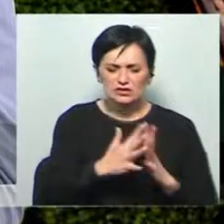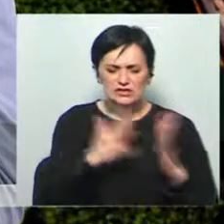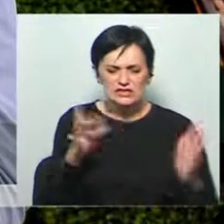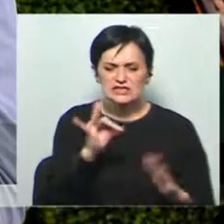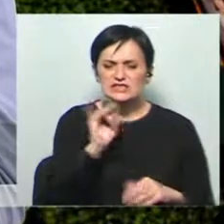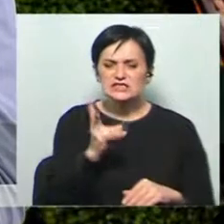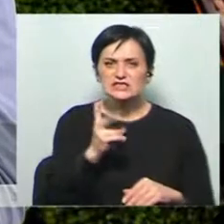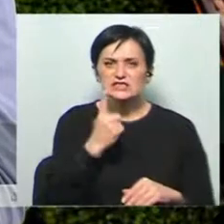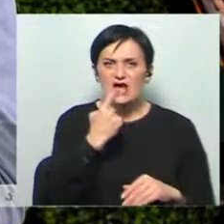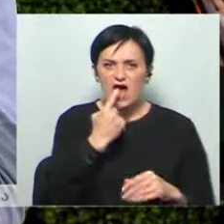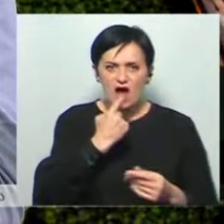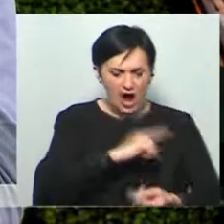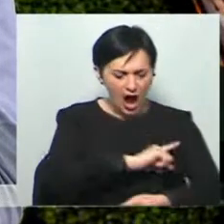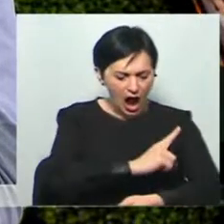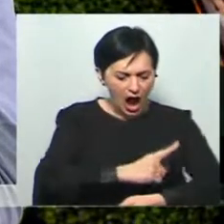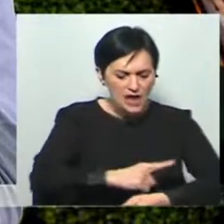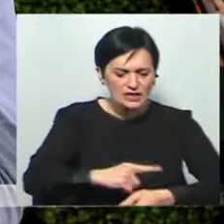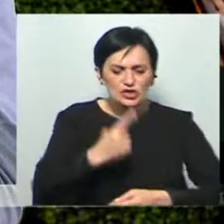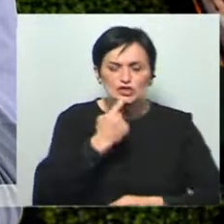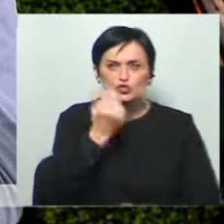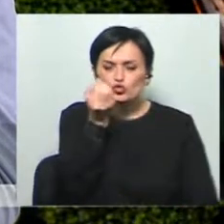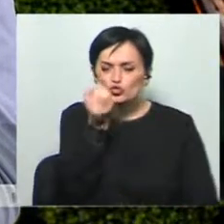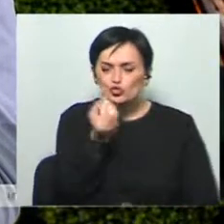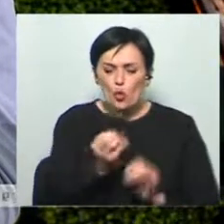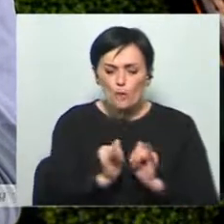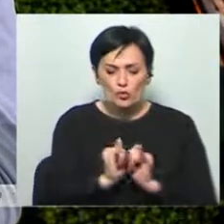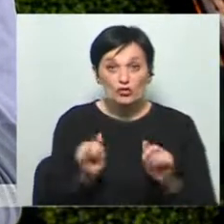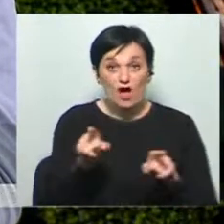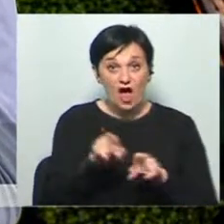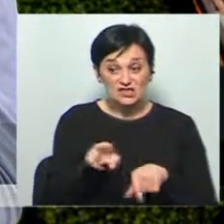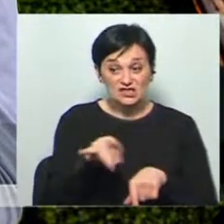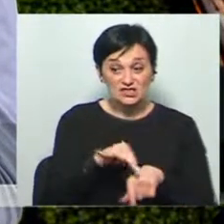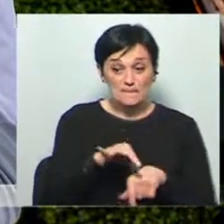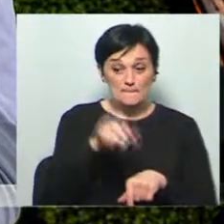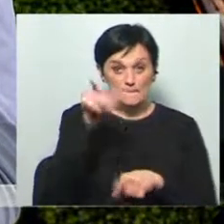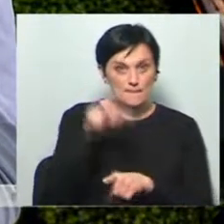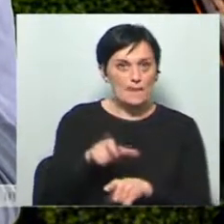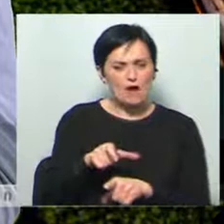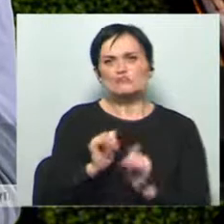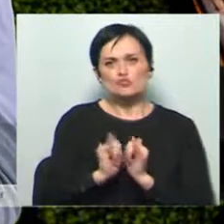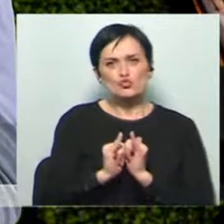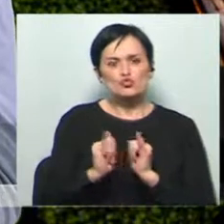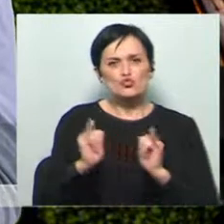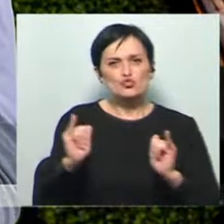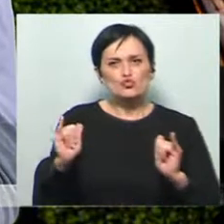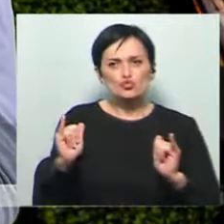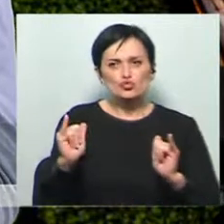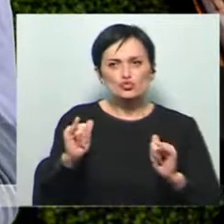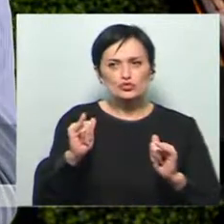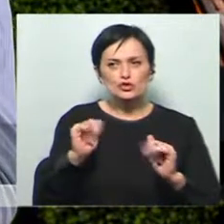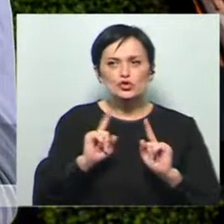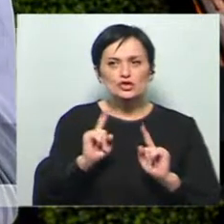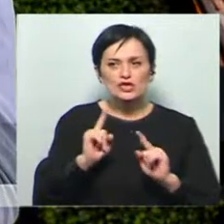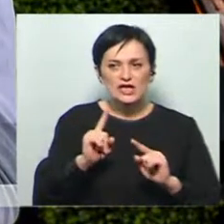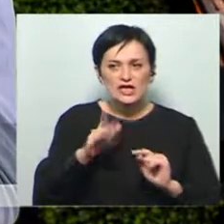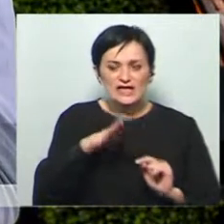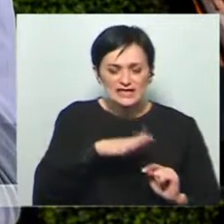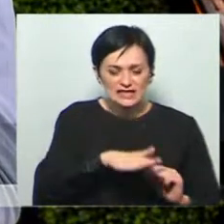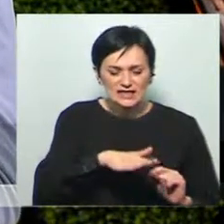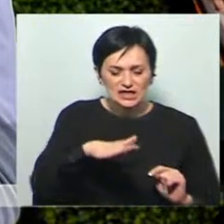ფაქტორია არტერიული თრომბოზი განვითარების და ხშირ შემთხვევაში ესეთ პაციენტებს უნვითარდებათ გარდამავალი კოჭლობა, ანუ